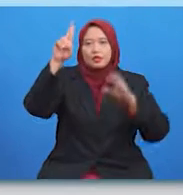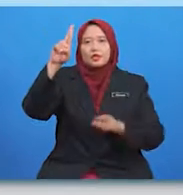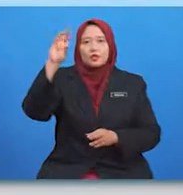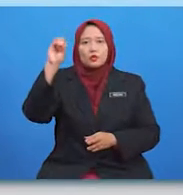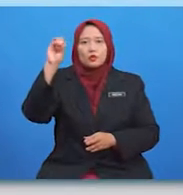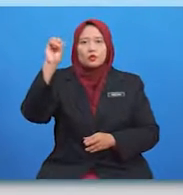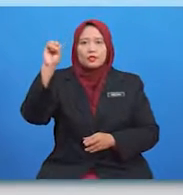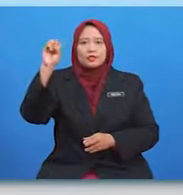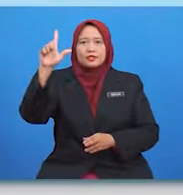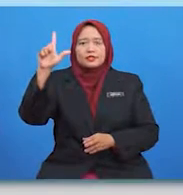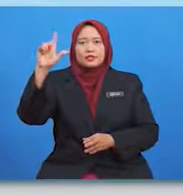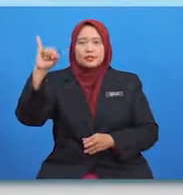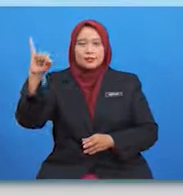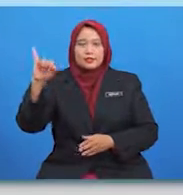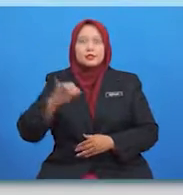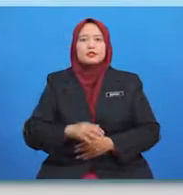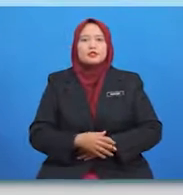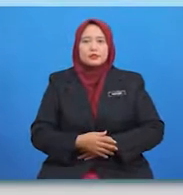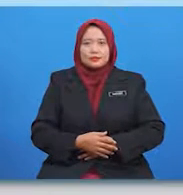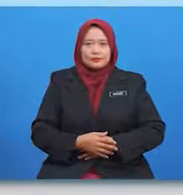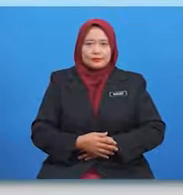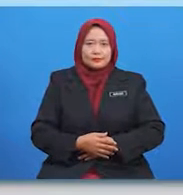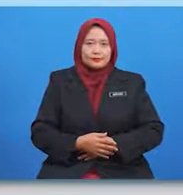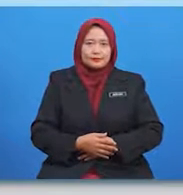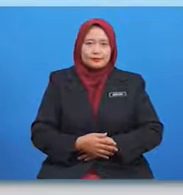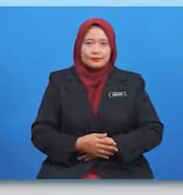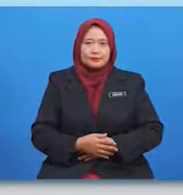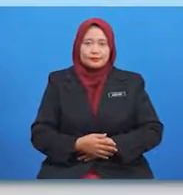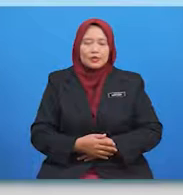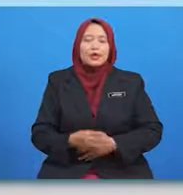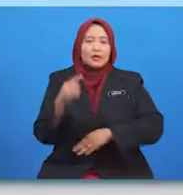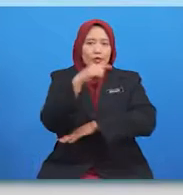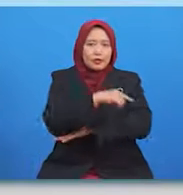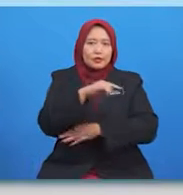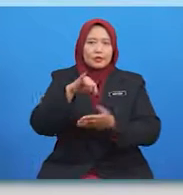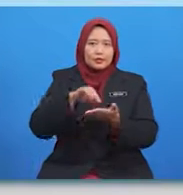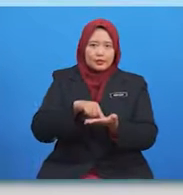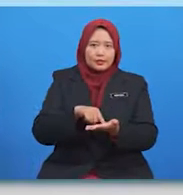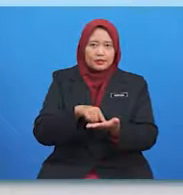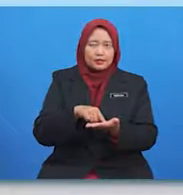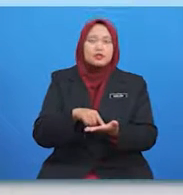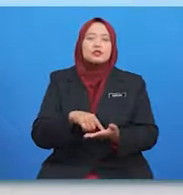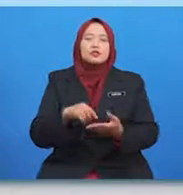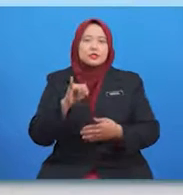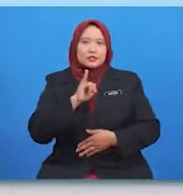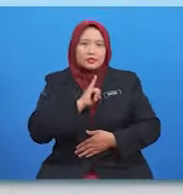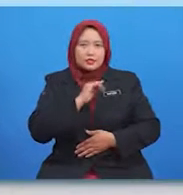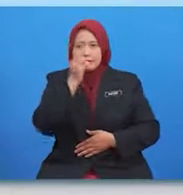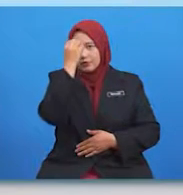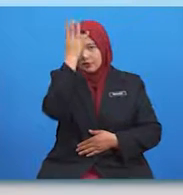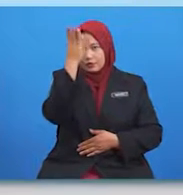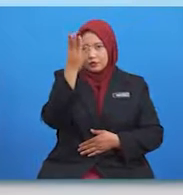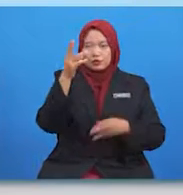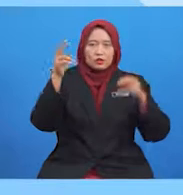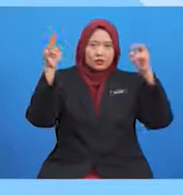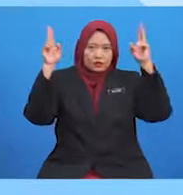dari SMK Putrajaya Prefin 16-1. Hari ini Cikgu akan menerangkan tentang